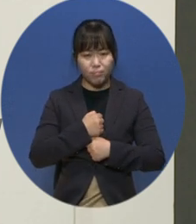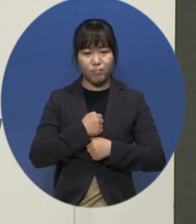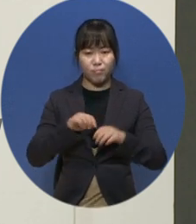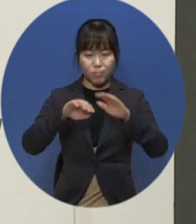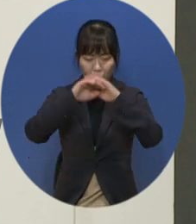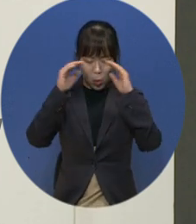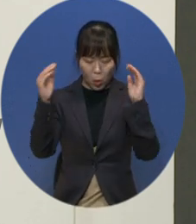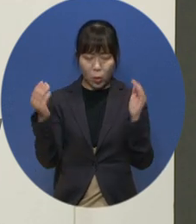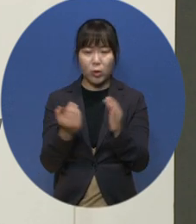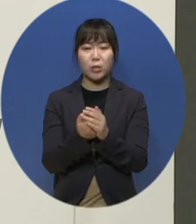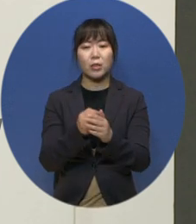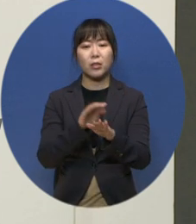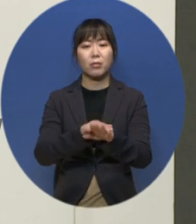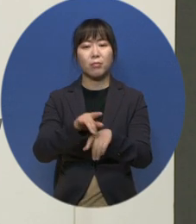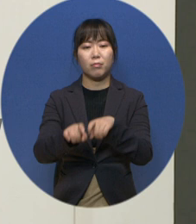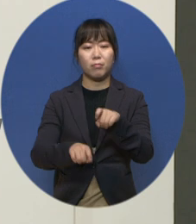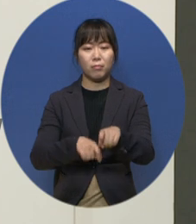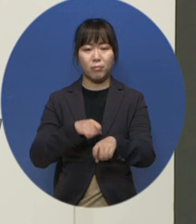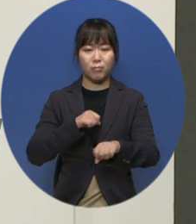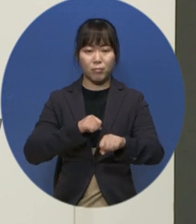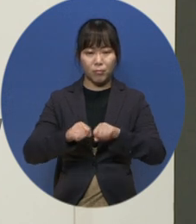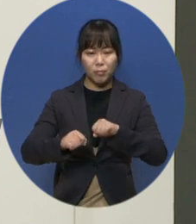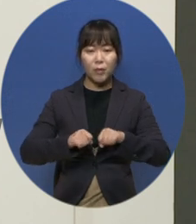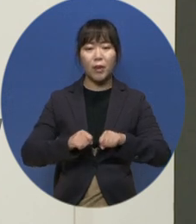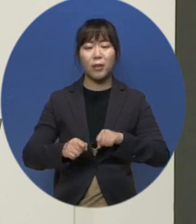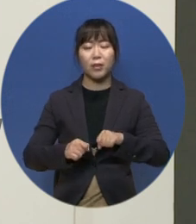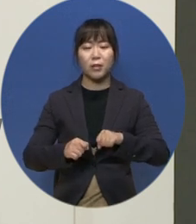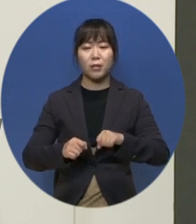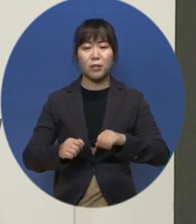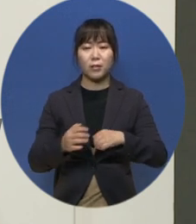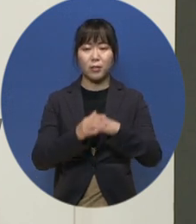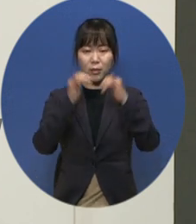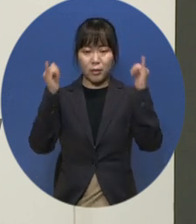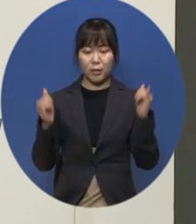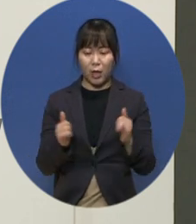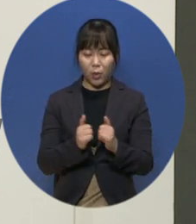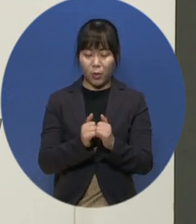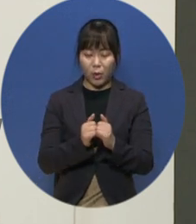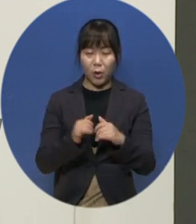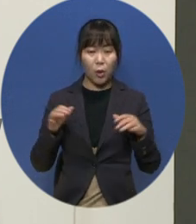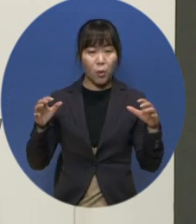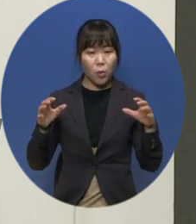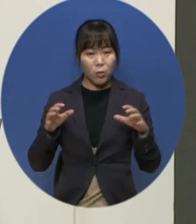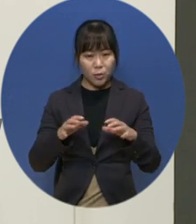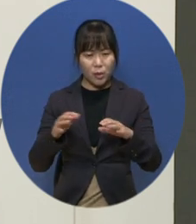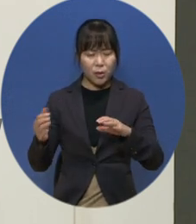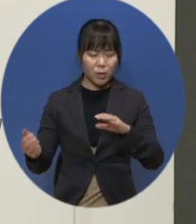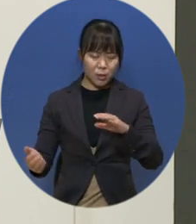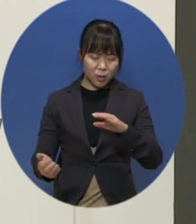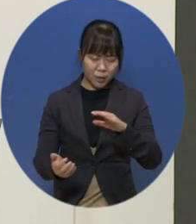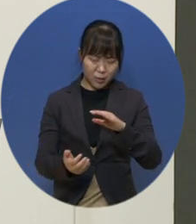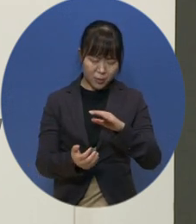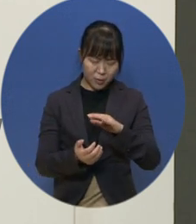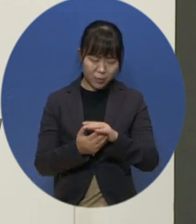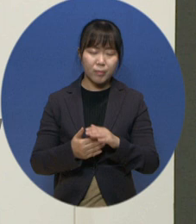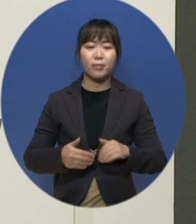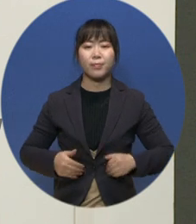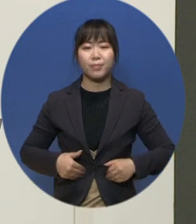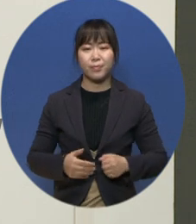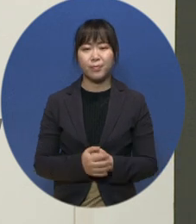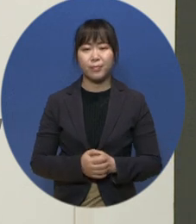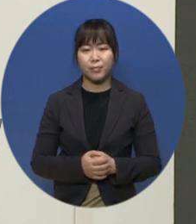지키면서 모든 것을 행해 나가는 그런 사회 공동체가 이루어져야만이 좋을 것